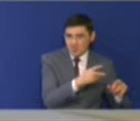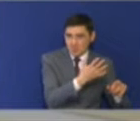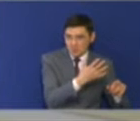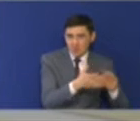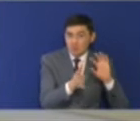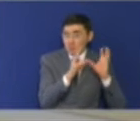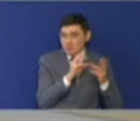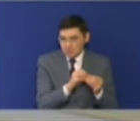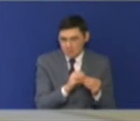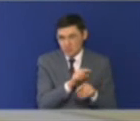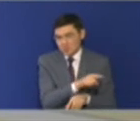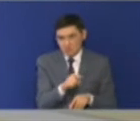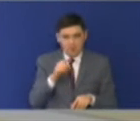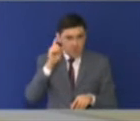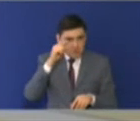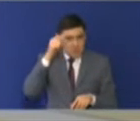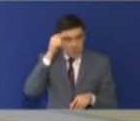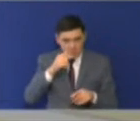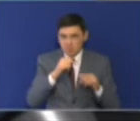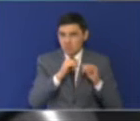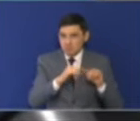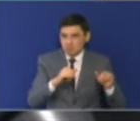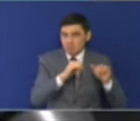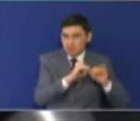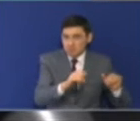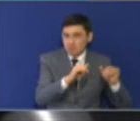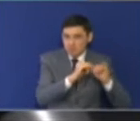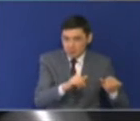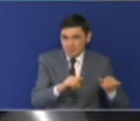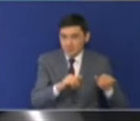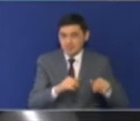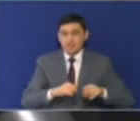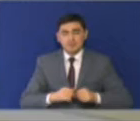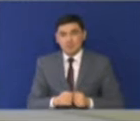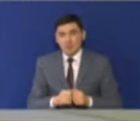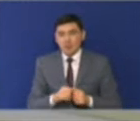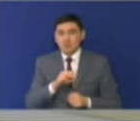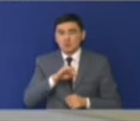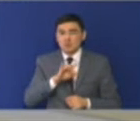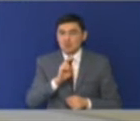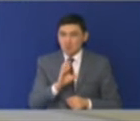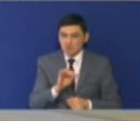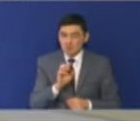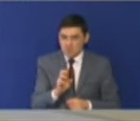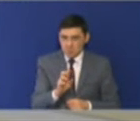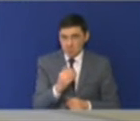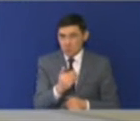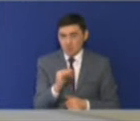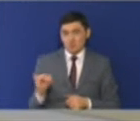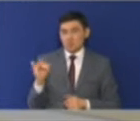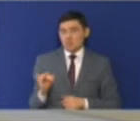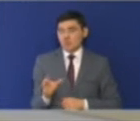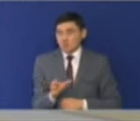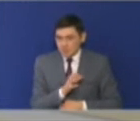Это повлияло на повышение уровня образования местного населения. Вообще история Турксиба очень богатая. Подводя